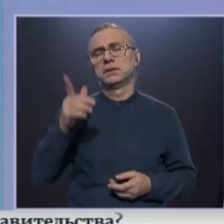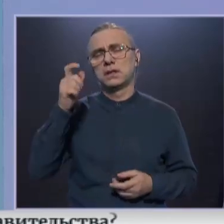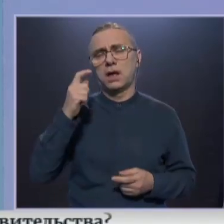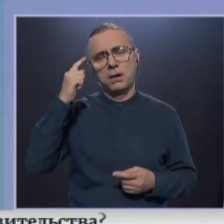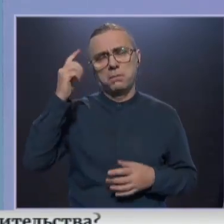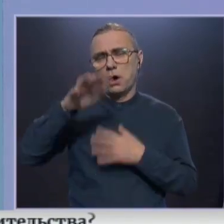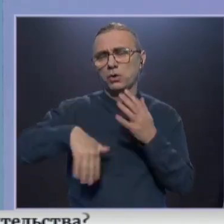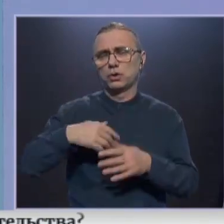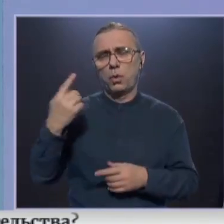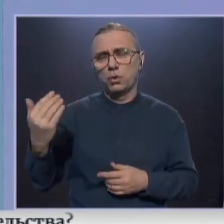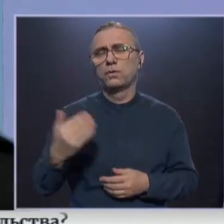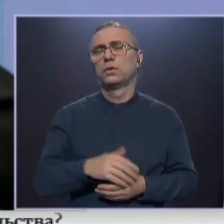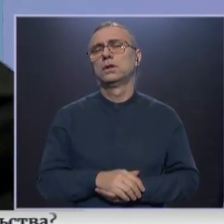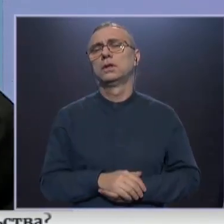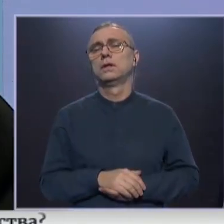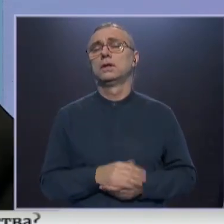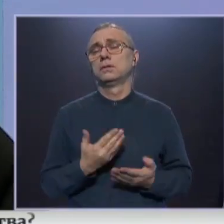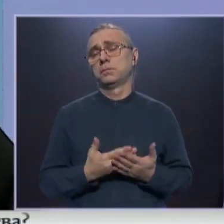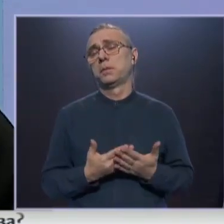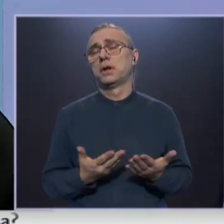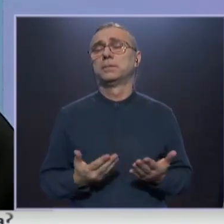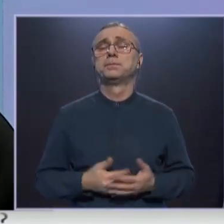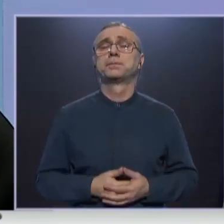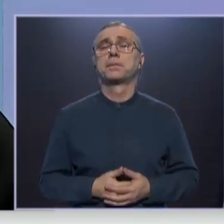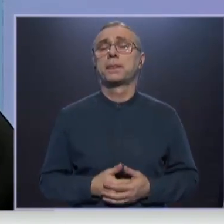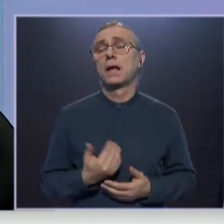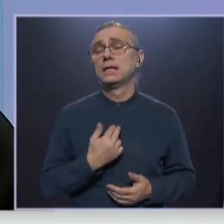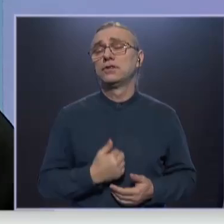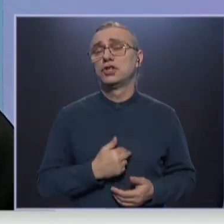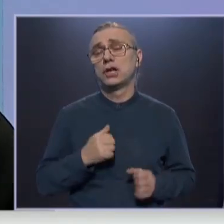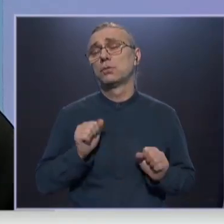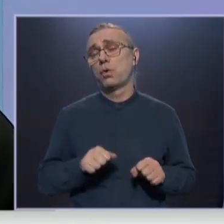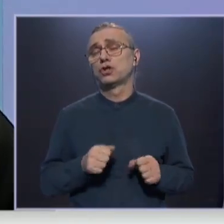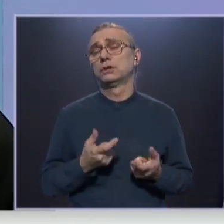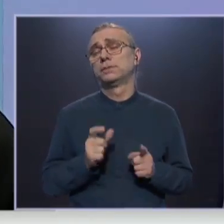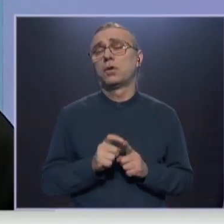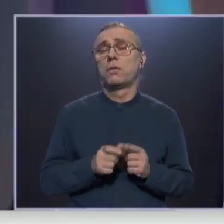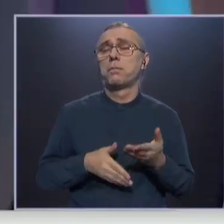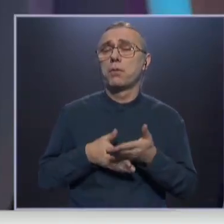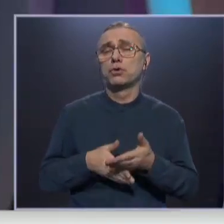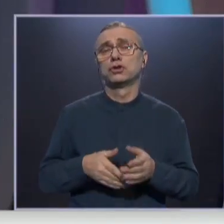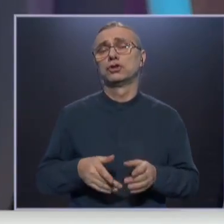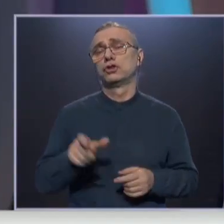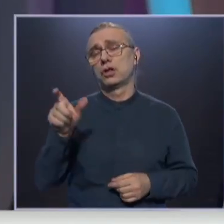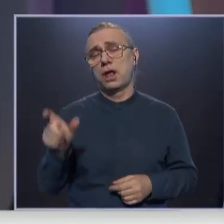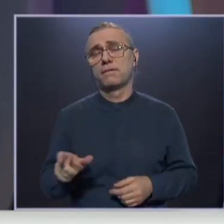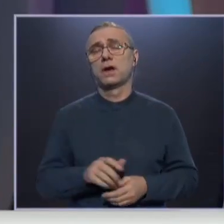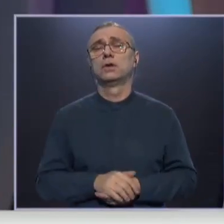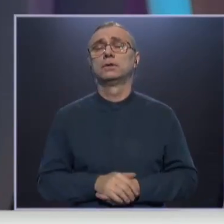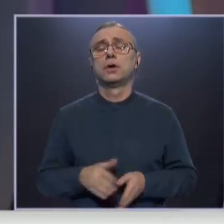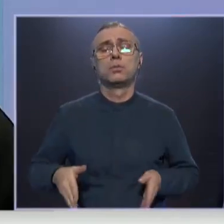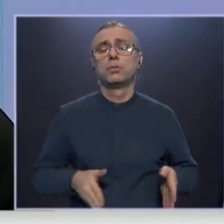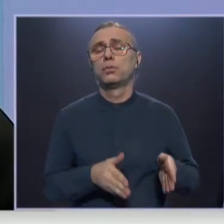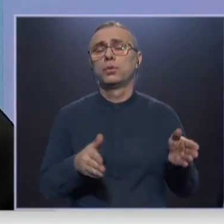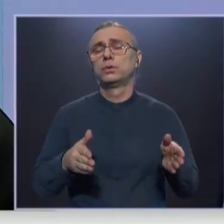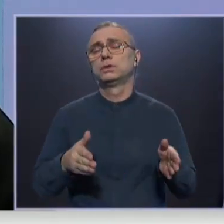эту сторону не иди. То есть таким образом священник, он может помочь человеку вот этот путь к